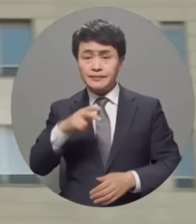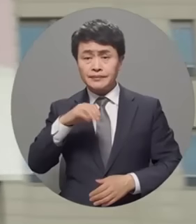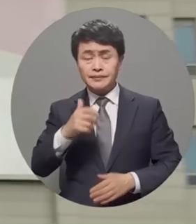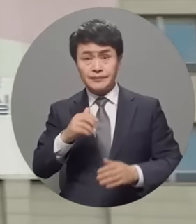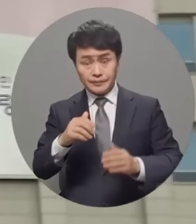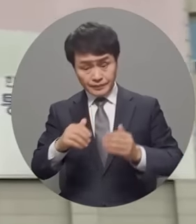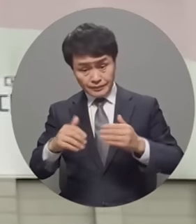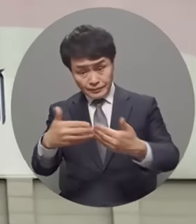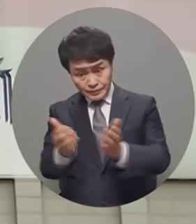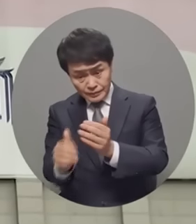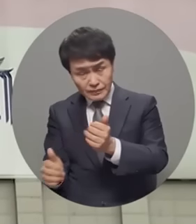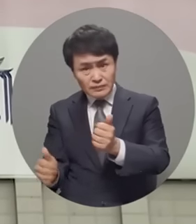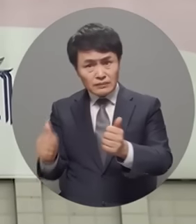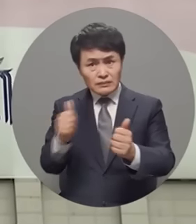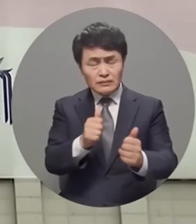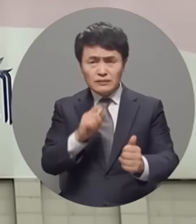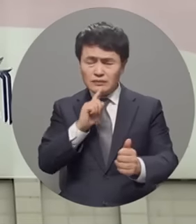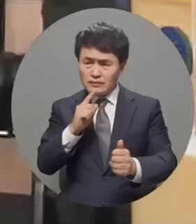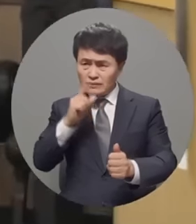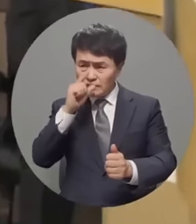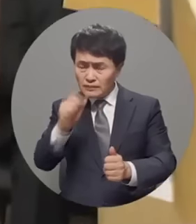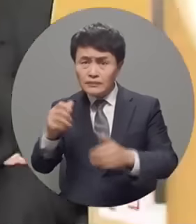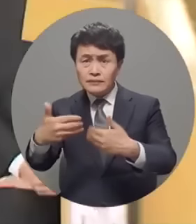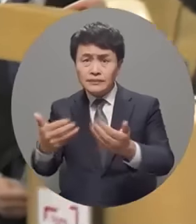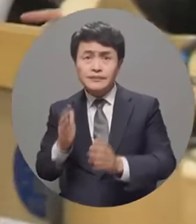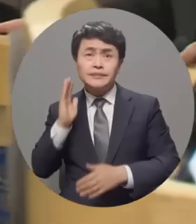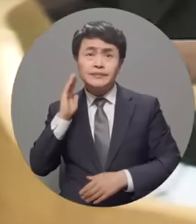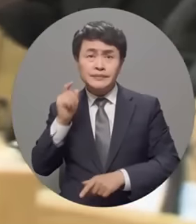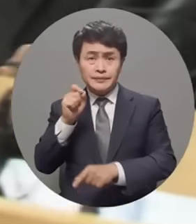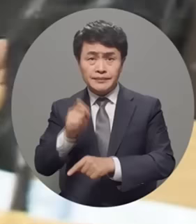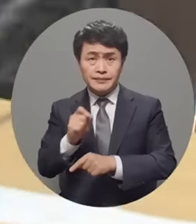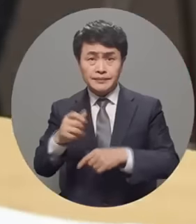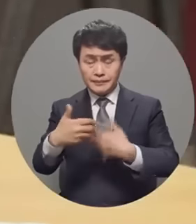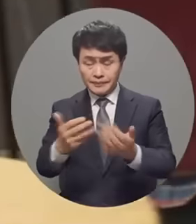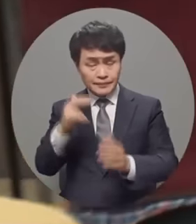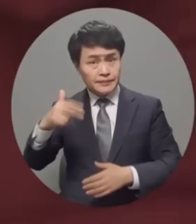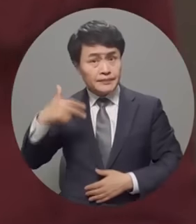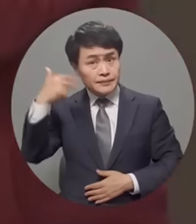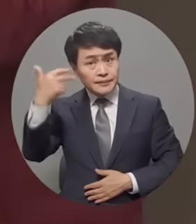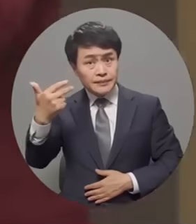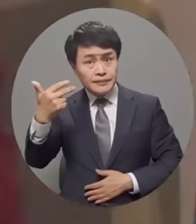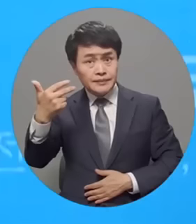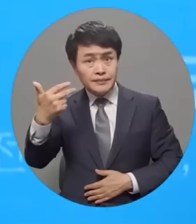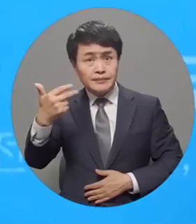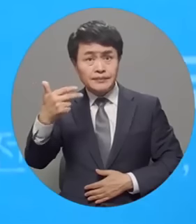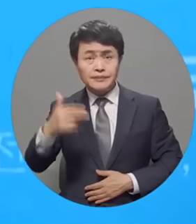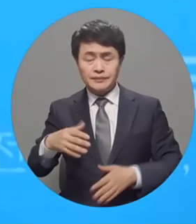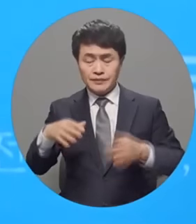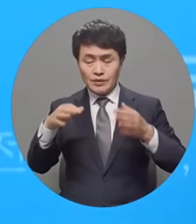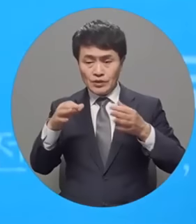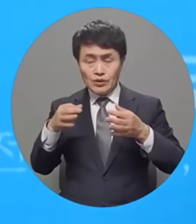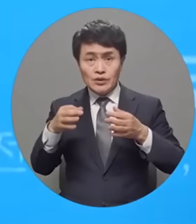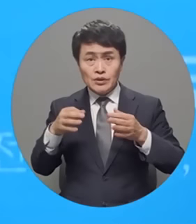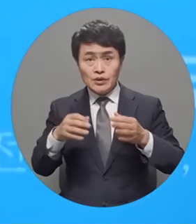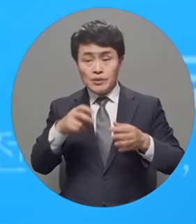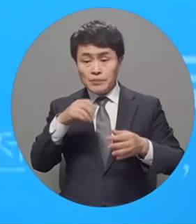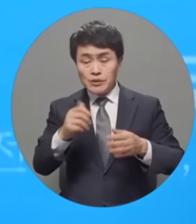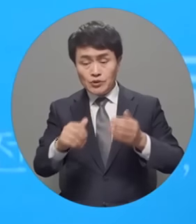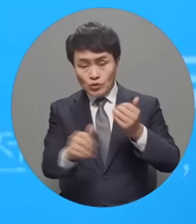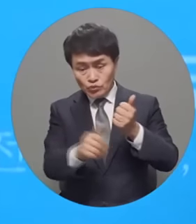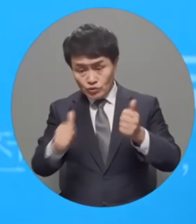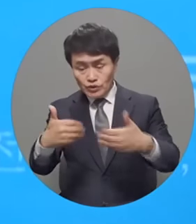부활에 날을 세우고 있습니다. 대통령실은 이르면 다음 주 민정수석에 김주현 전 법무부 차관을